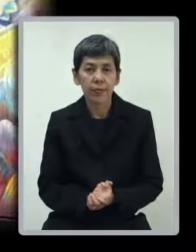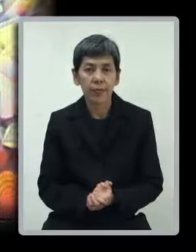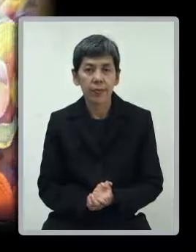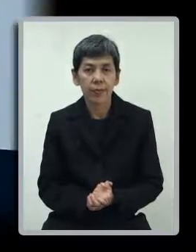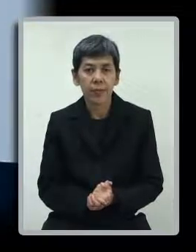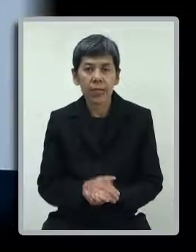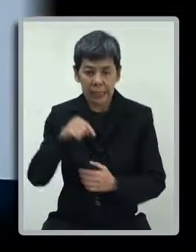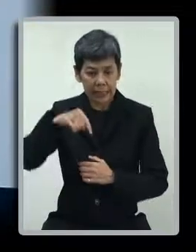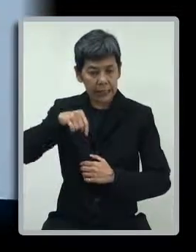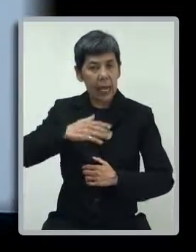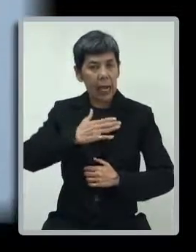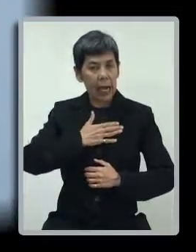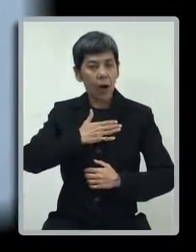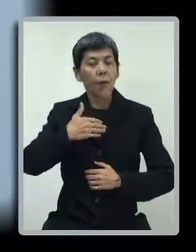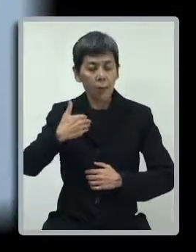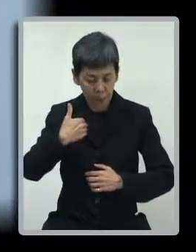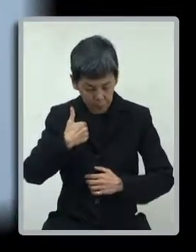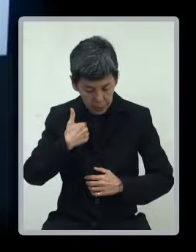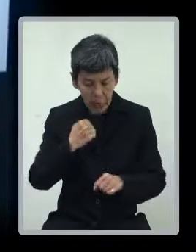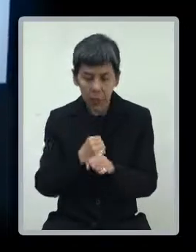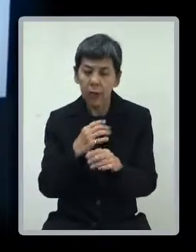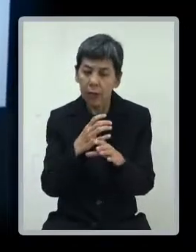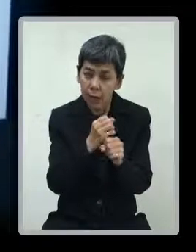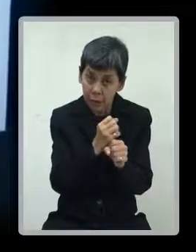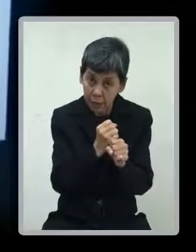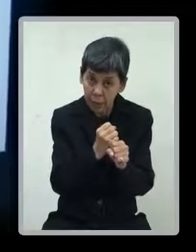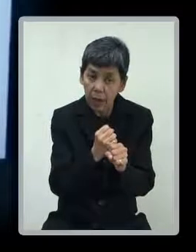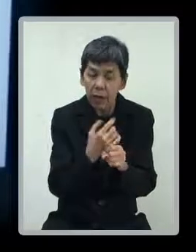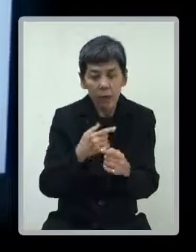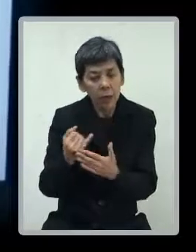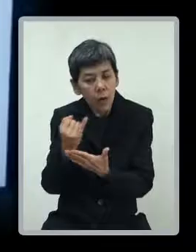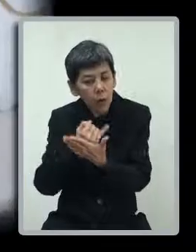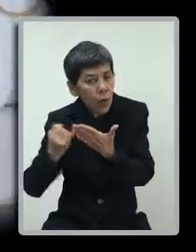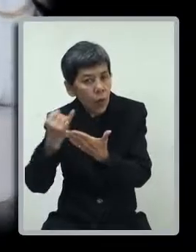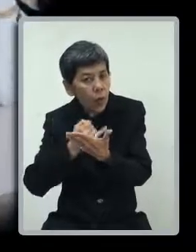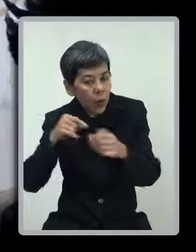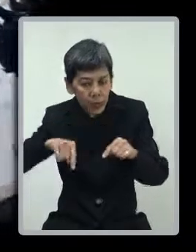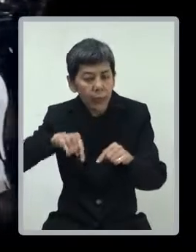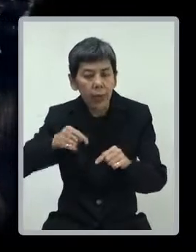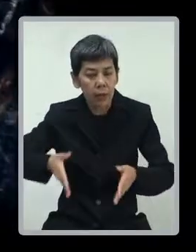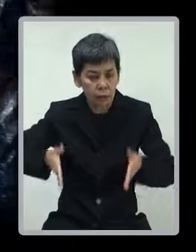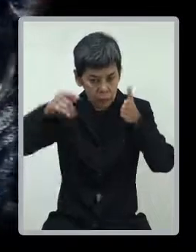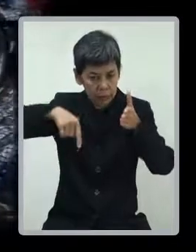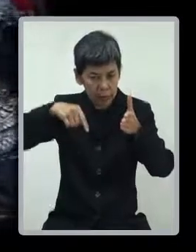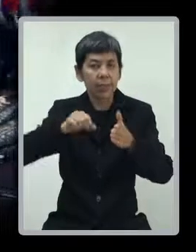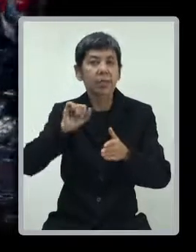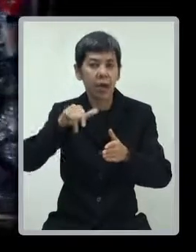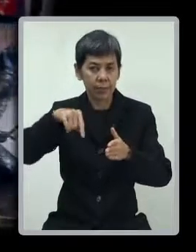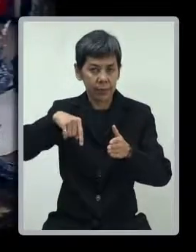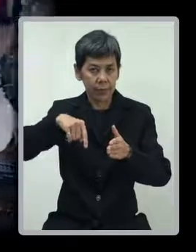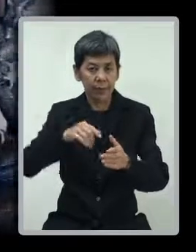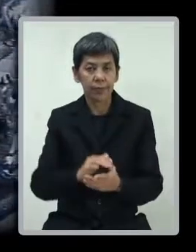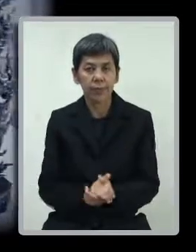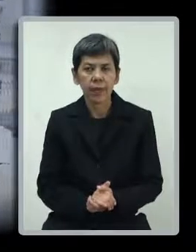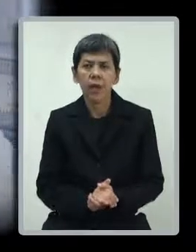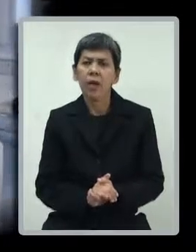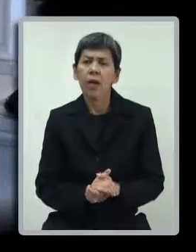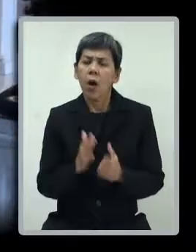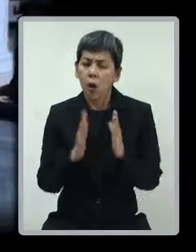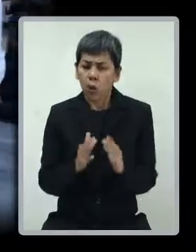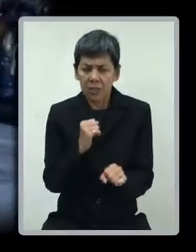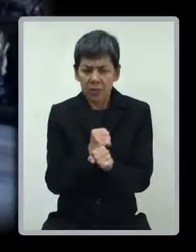painting ค่ะ ที่นี่เราจะมีทั้งประติมากรรมแล้วก็จิตรกรรมอยู่ในตึกนี้เลยที่หน้าสยามแกลเลอรี